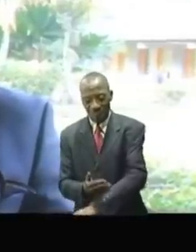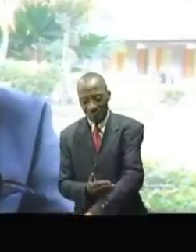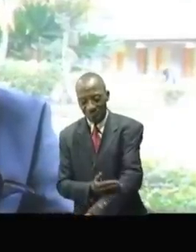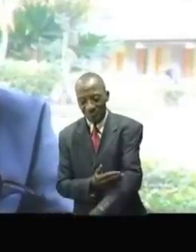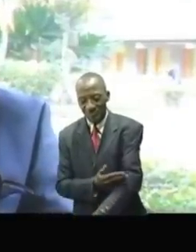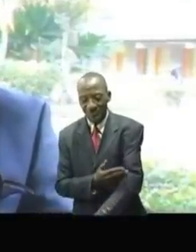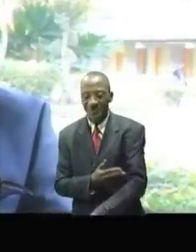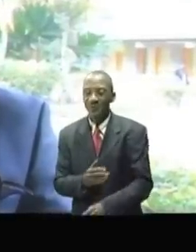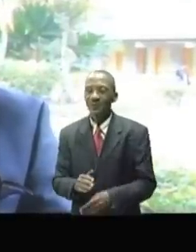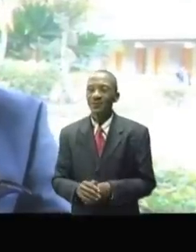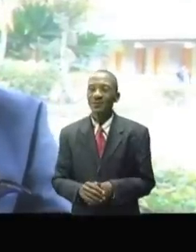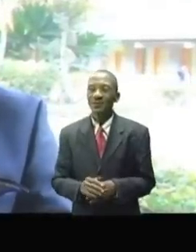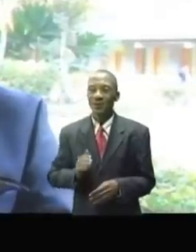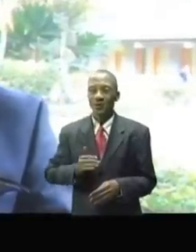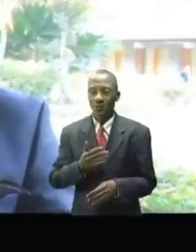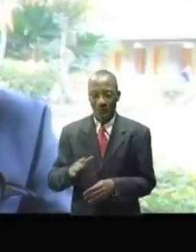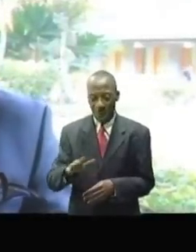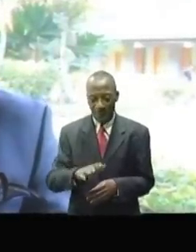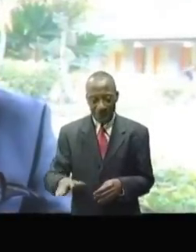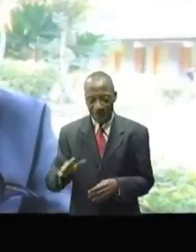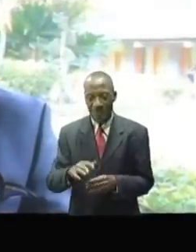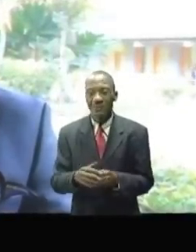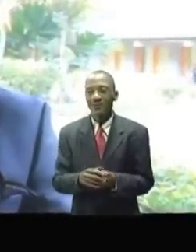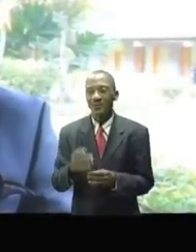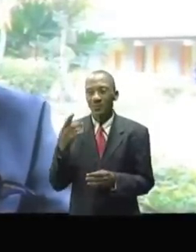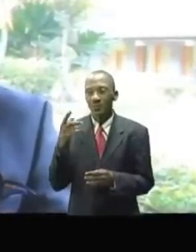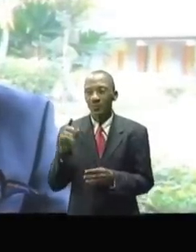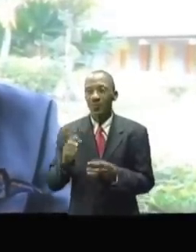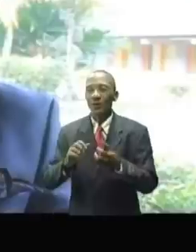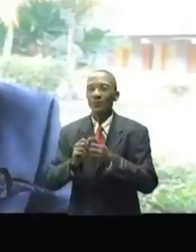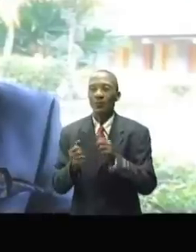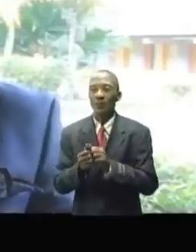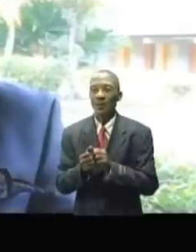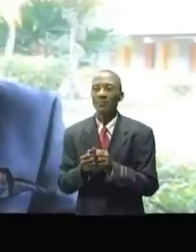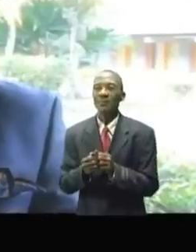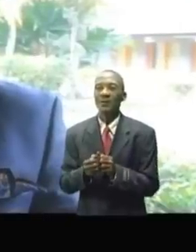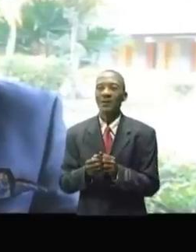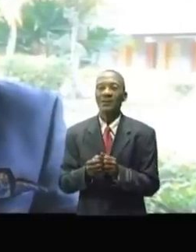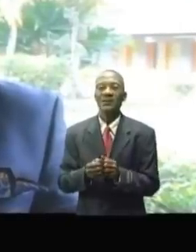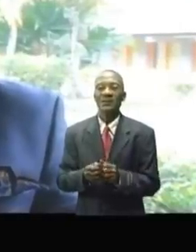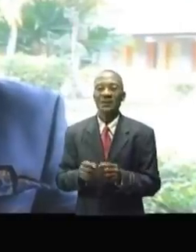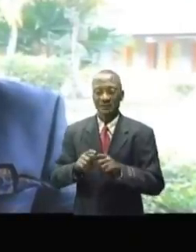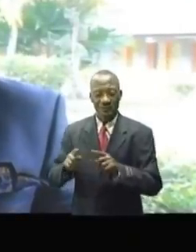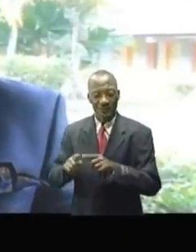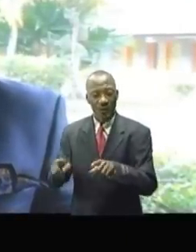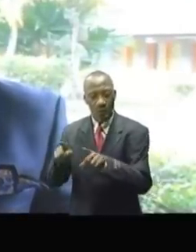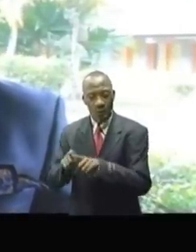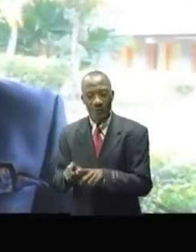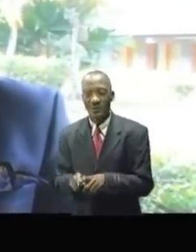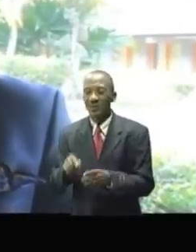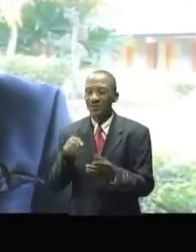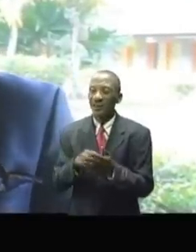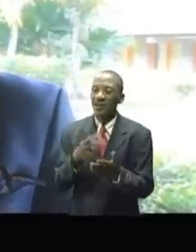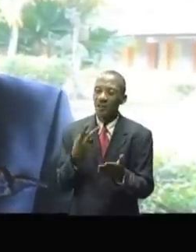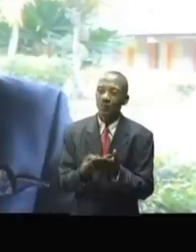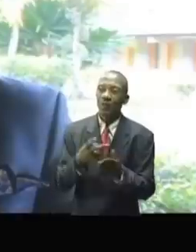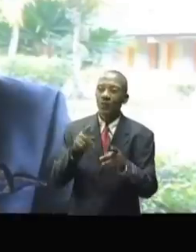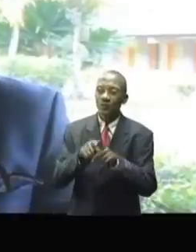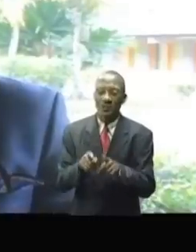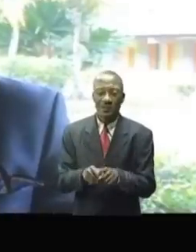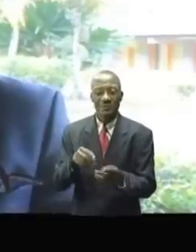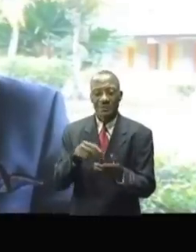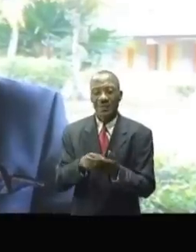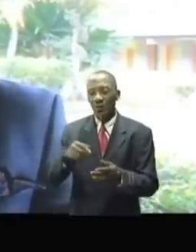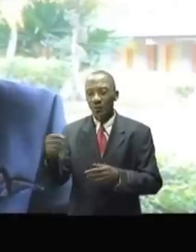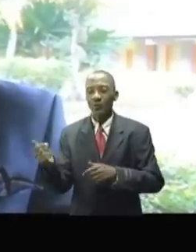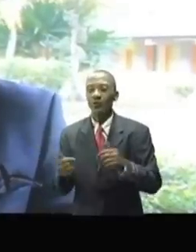lieu d'avoir un regard basé sur la criminalité, ayons plutôt un regard basé sur le social. Parce que c'est à ce moment-là que nous pouvons aider ces